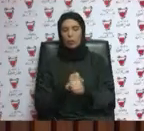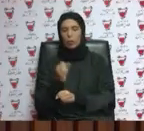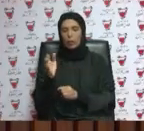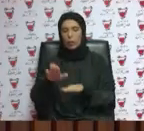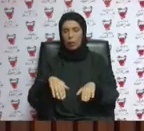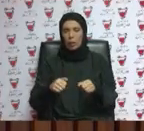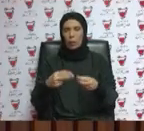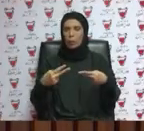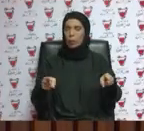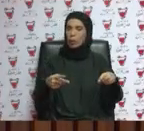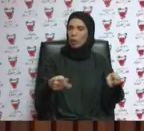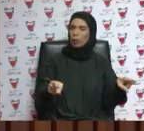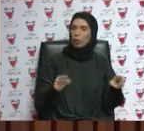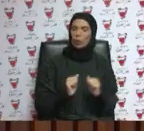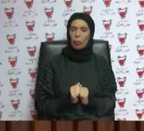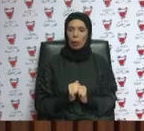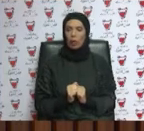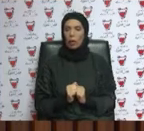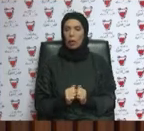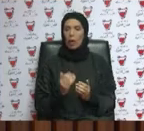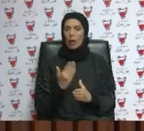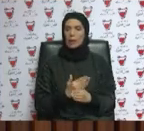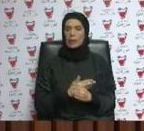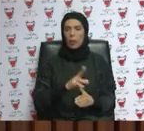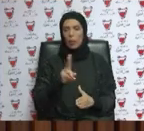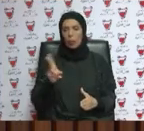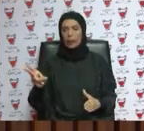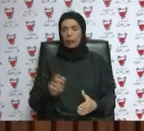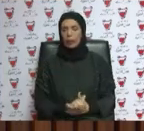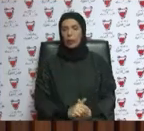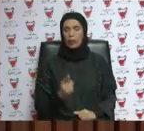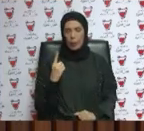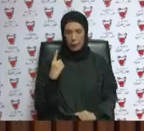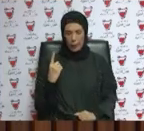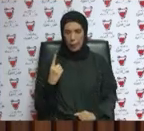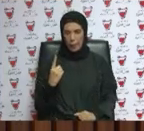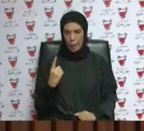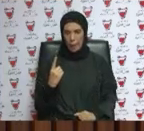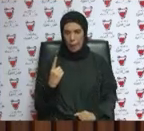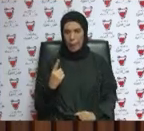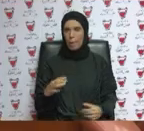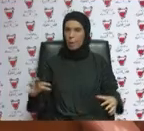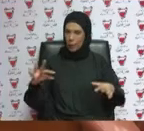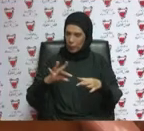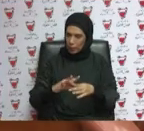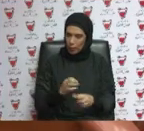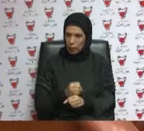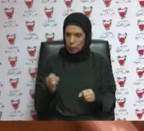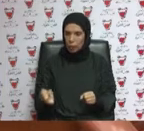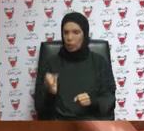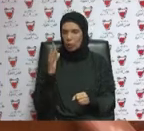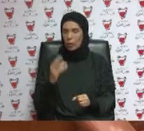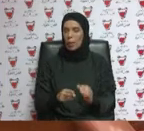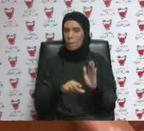إلى الموافقة عليه، وذلك للاعتبارات الآتية: أولاً، تتوافق أهداف مشروع القانون مع